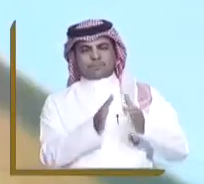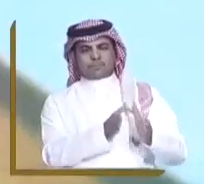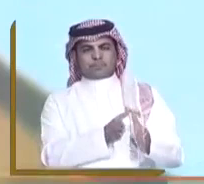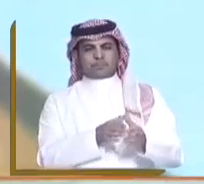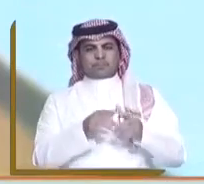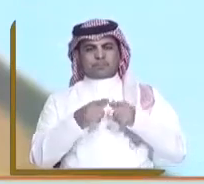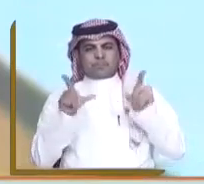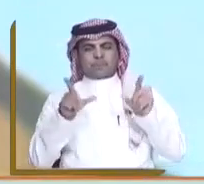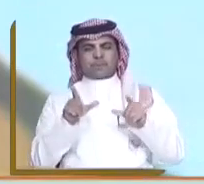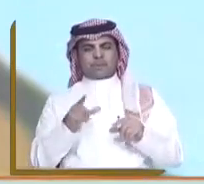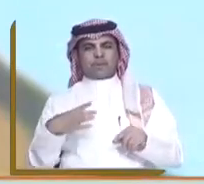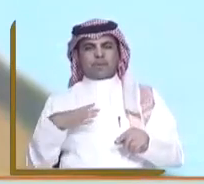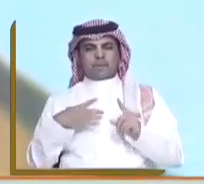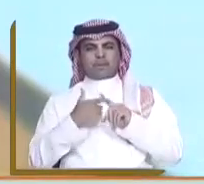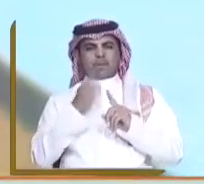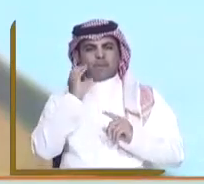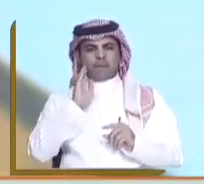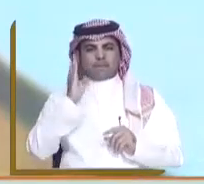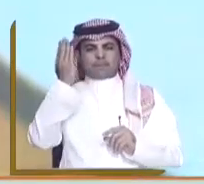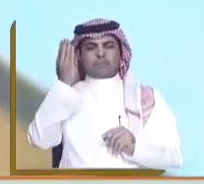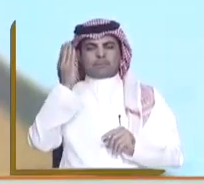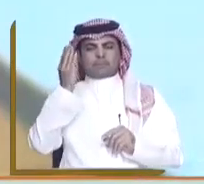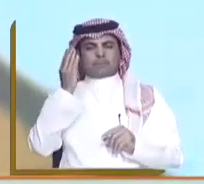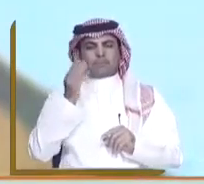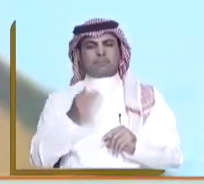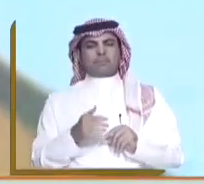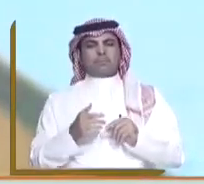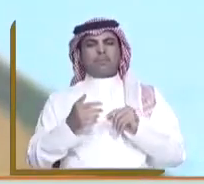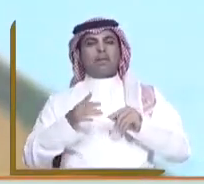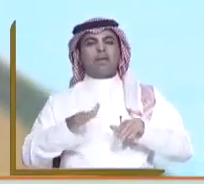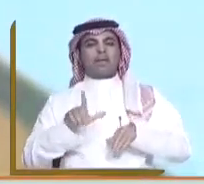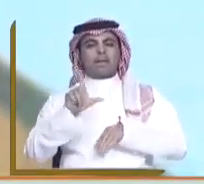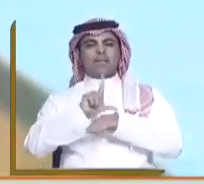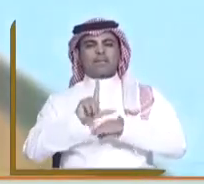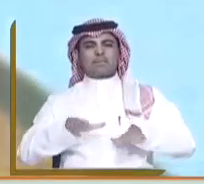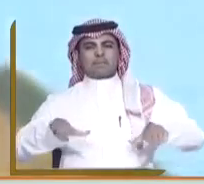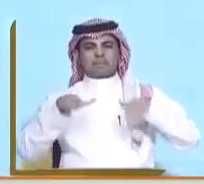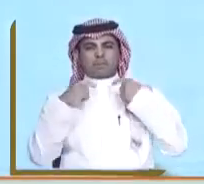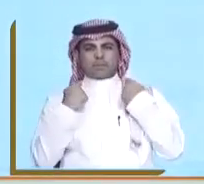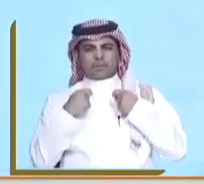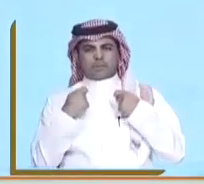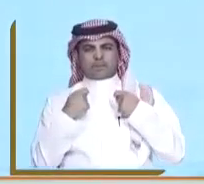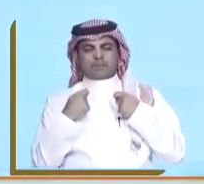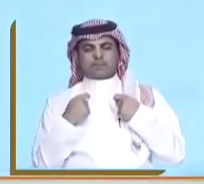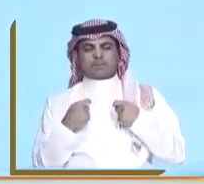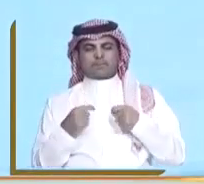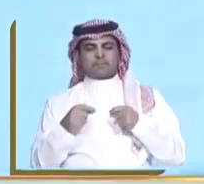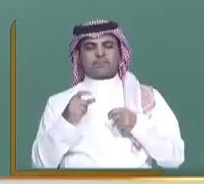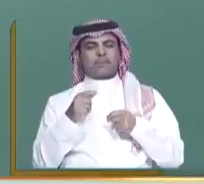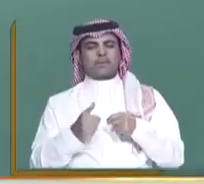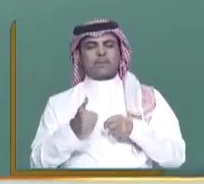اعلنا صاحب السمو الملكي الامير محمد بن سلمان بن عبد العزيز ال سعود ولي العهد رئيس مجلس الوزراء